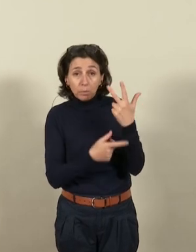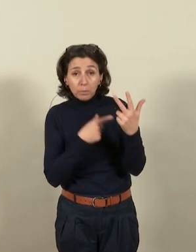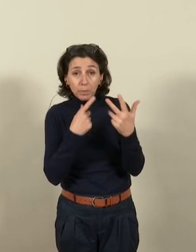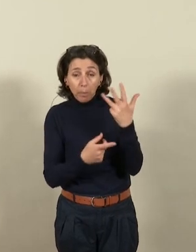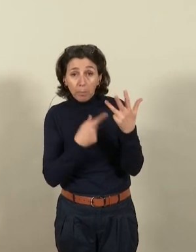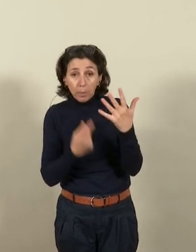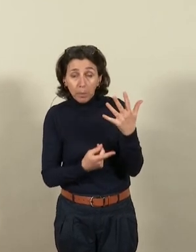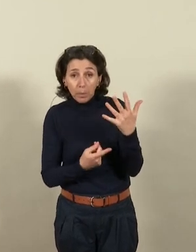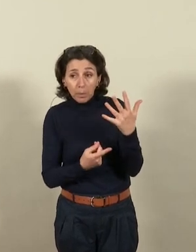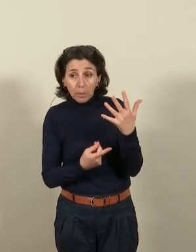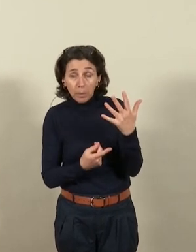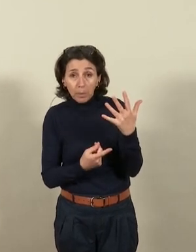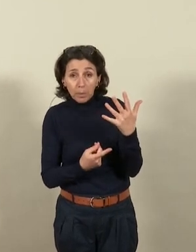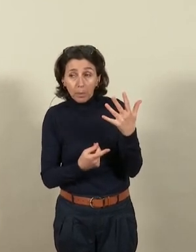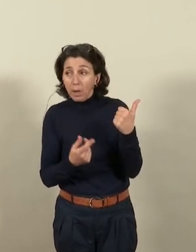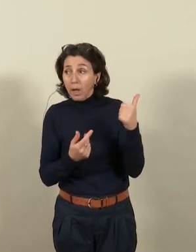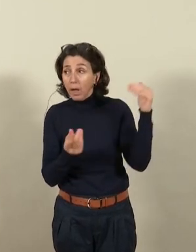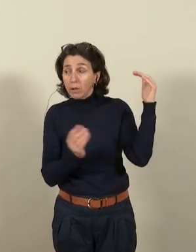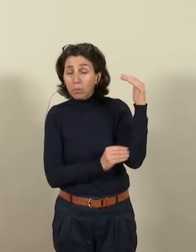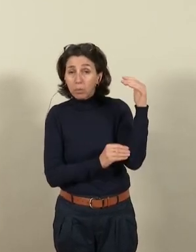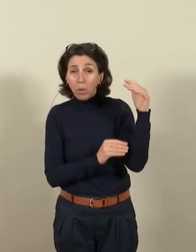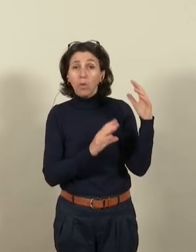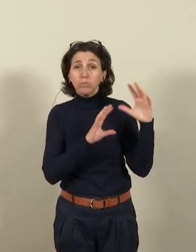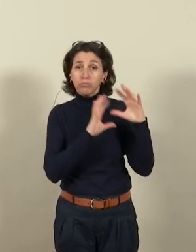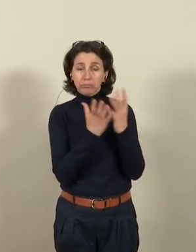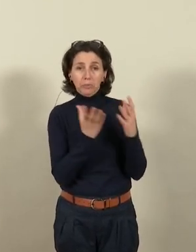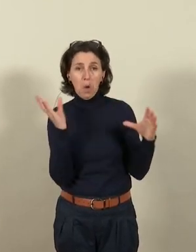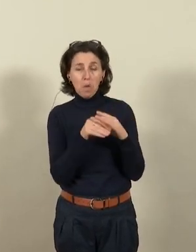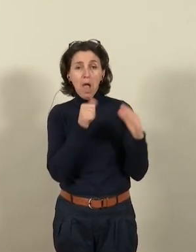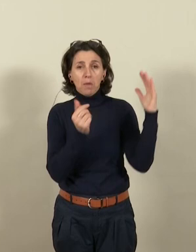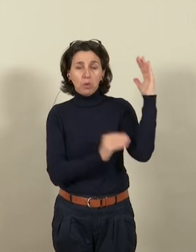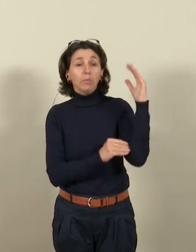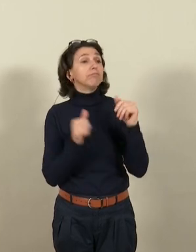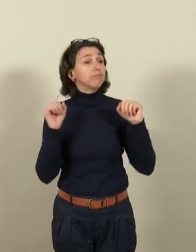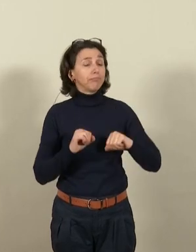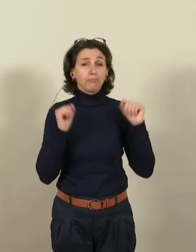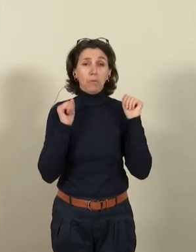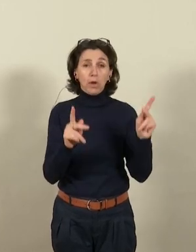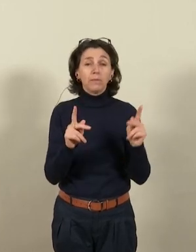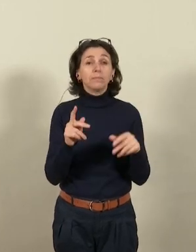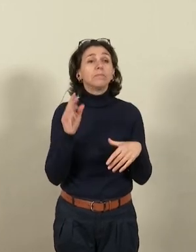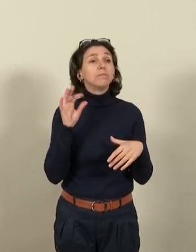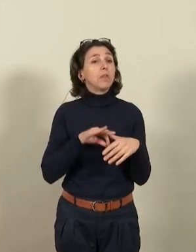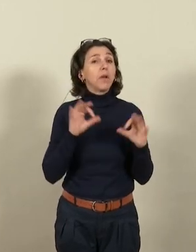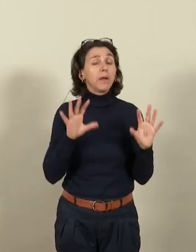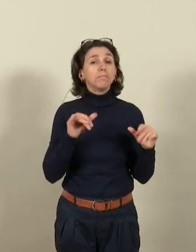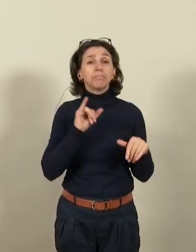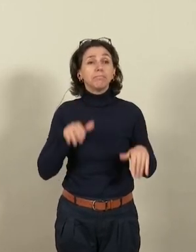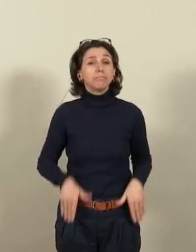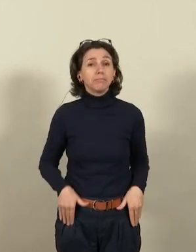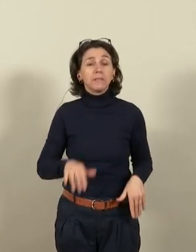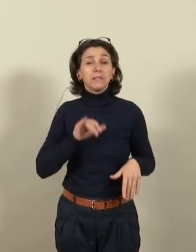paragraphe un seul amendement avec la totale ok ça va très bien donc je mets au voix cet amendement qui ne prend pas part au vote qui